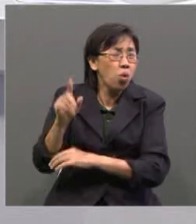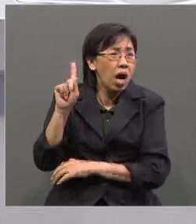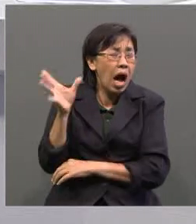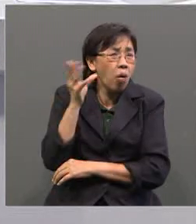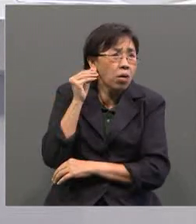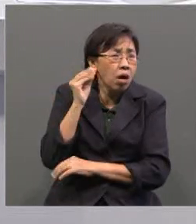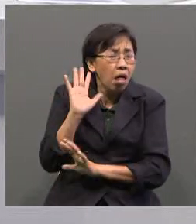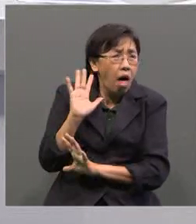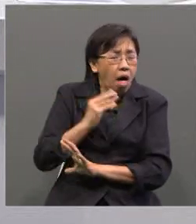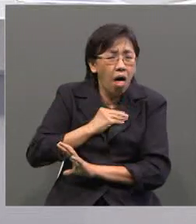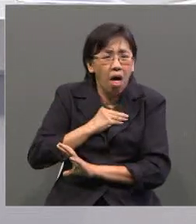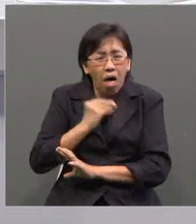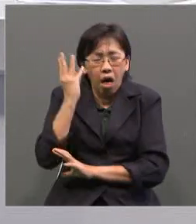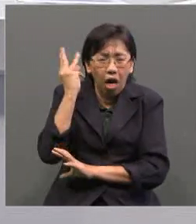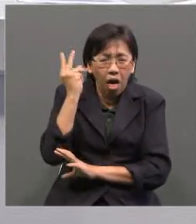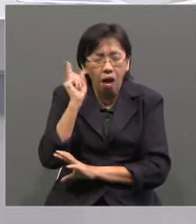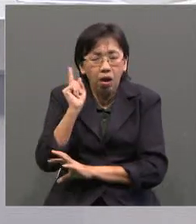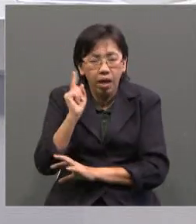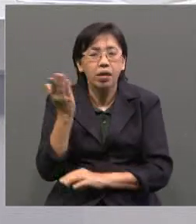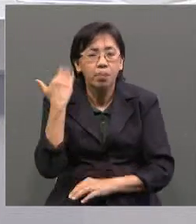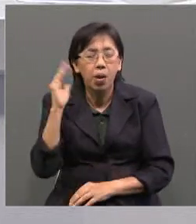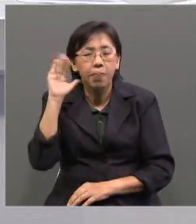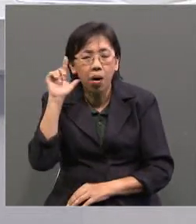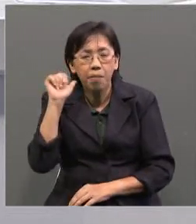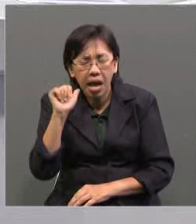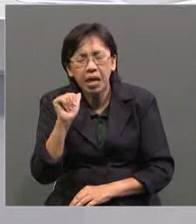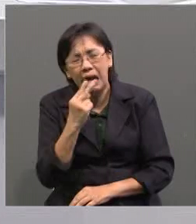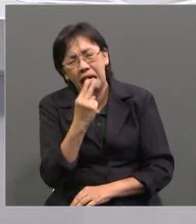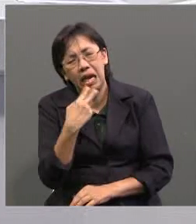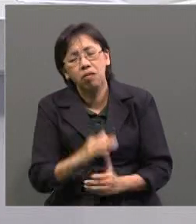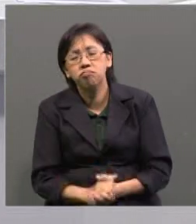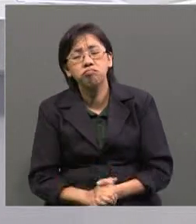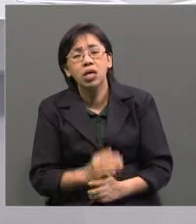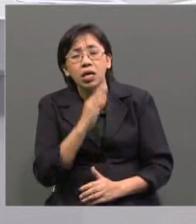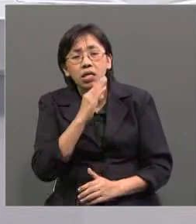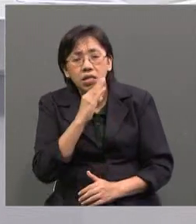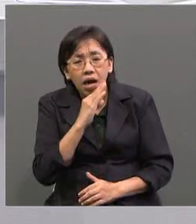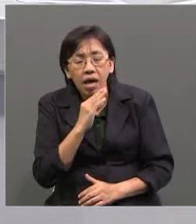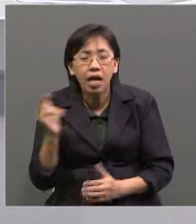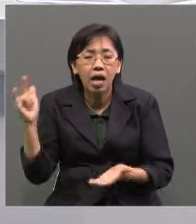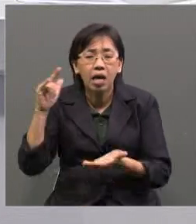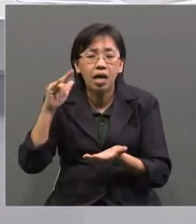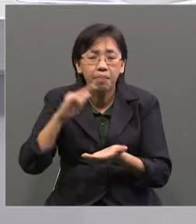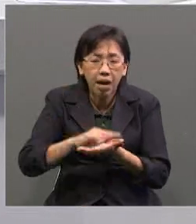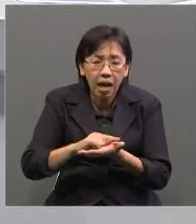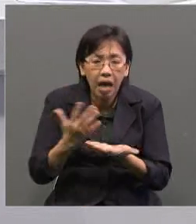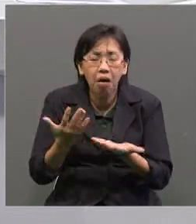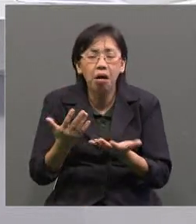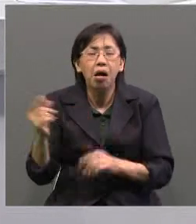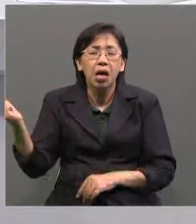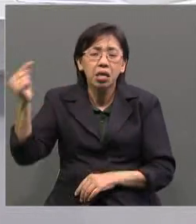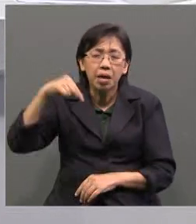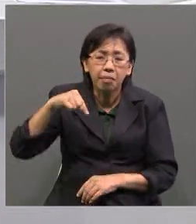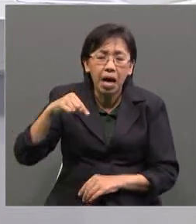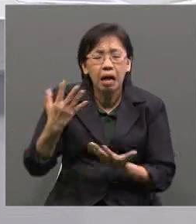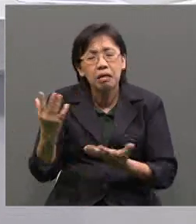ข่าวอ่ะ ใช่ น ค ะ ือคุณพ่อคุณแม่บางท่านที่เมื่อวานเรานําเสนอไปบอกว่าไม่ว่าอะไรจะเกิดขึ้นจะ ครับ กลับมาแล้วแล้วจะมีโอกาสจะเสียสิทธิประโยชน์อ